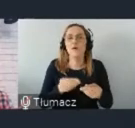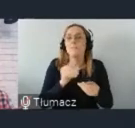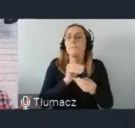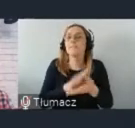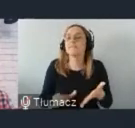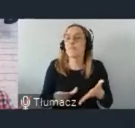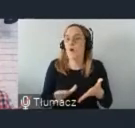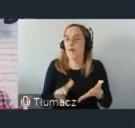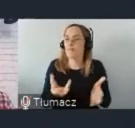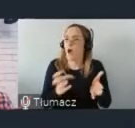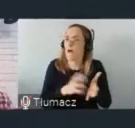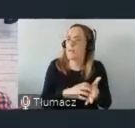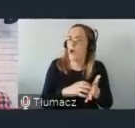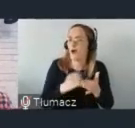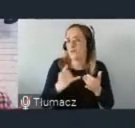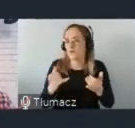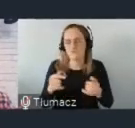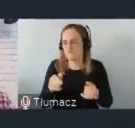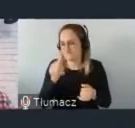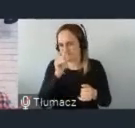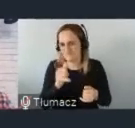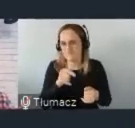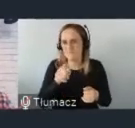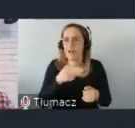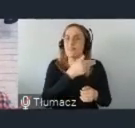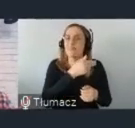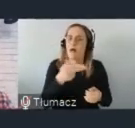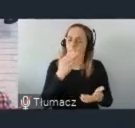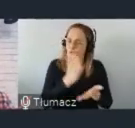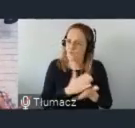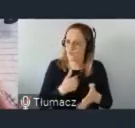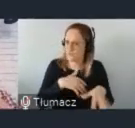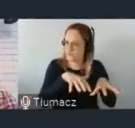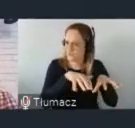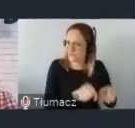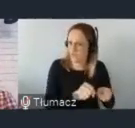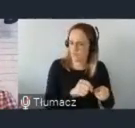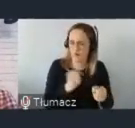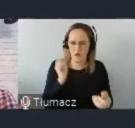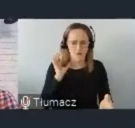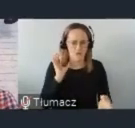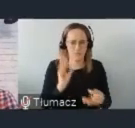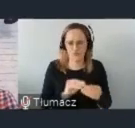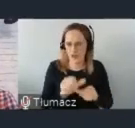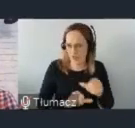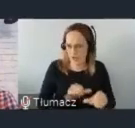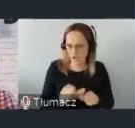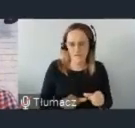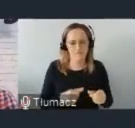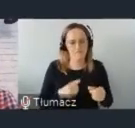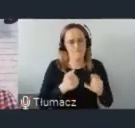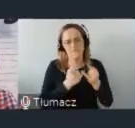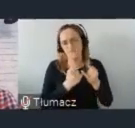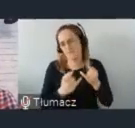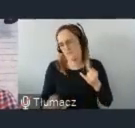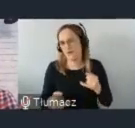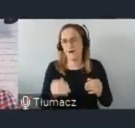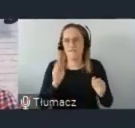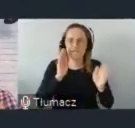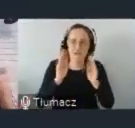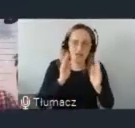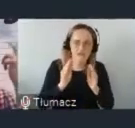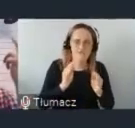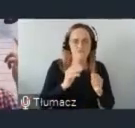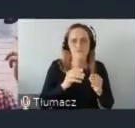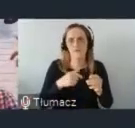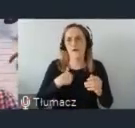bezpłatne. No i ja się tym tematem zajmuję już kilka lat, prowadzę grupę też AR i VR w edukacji na Facebooku, do której